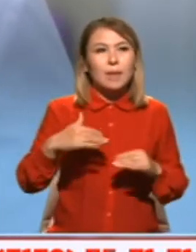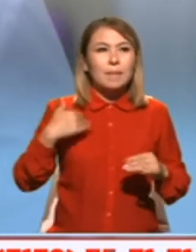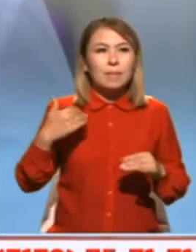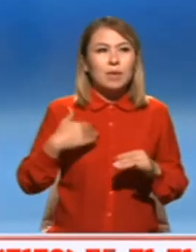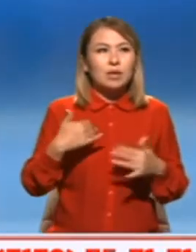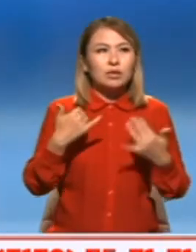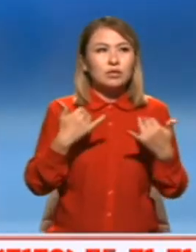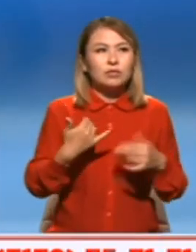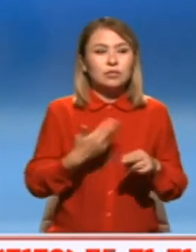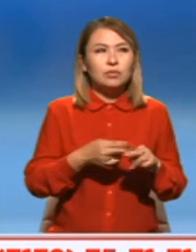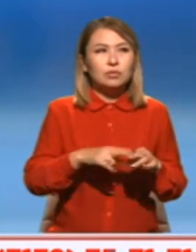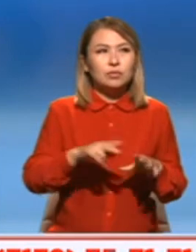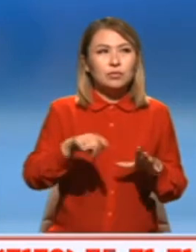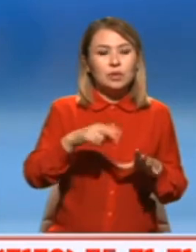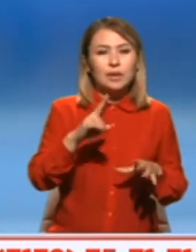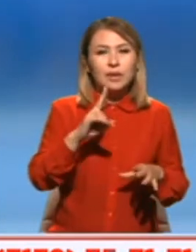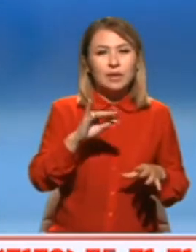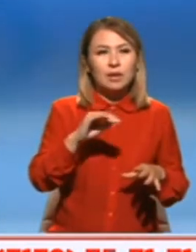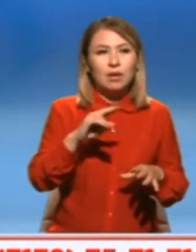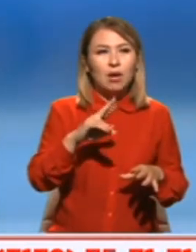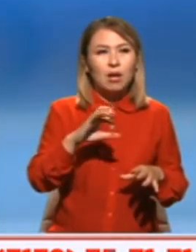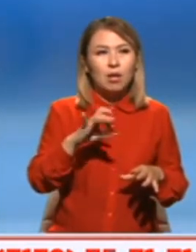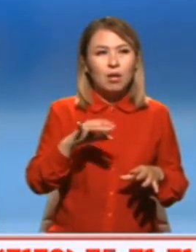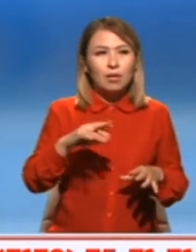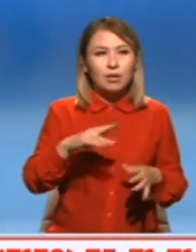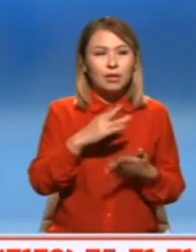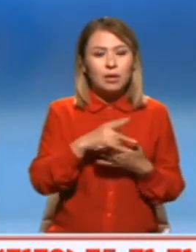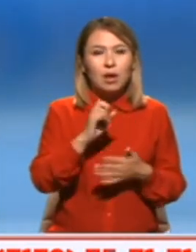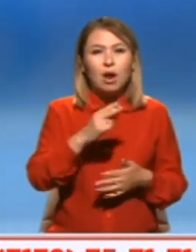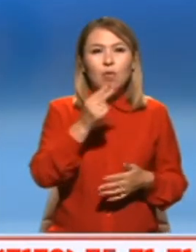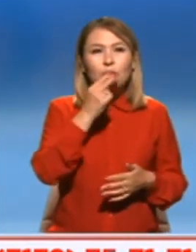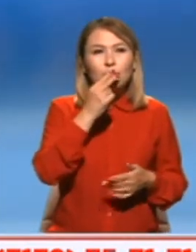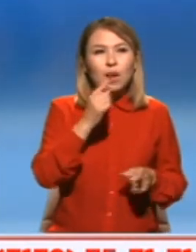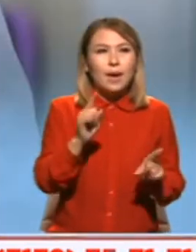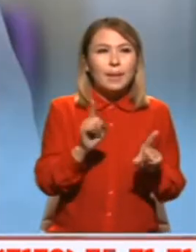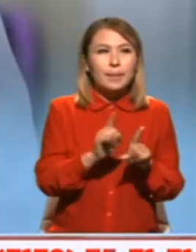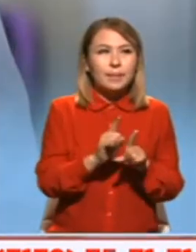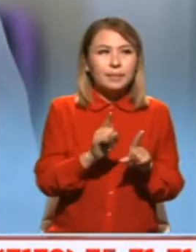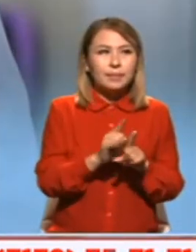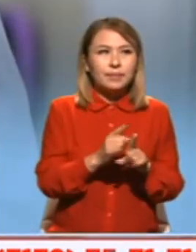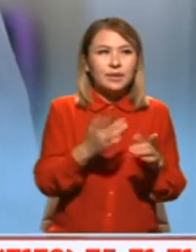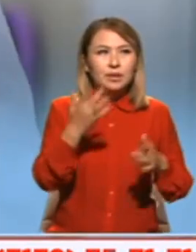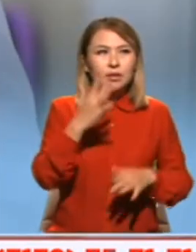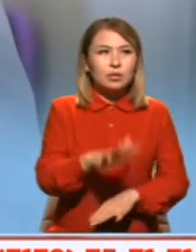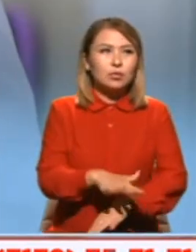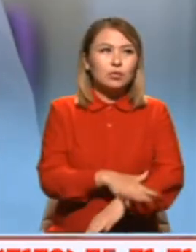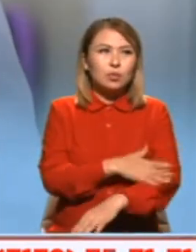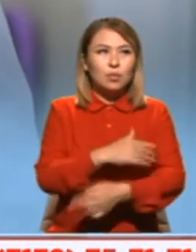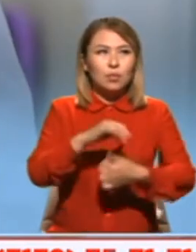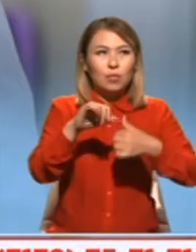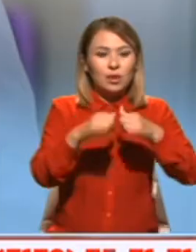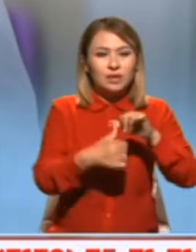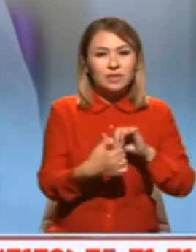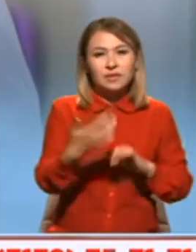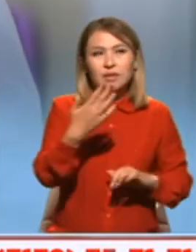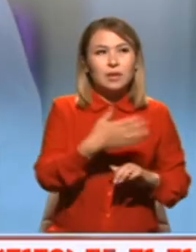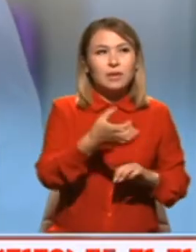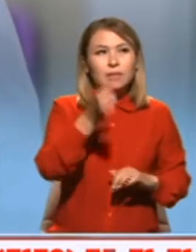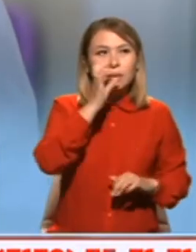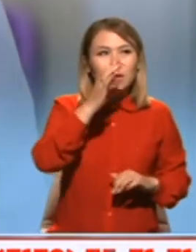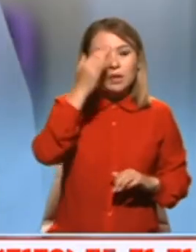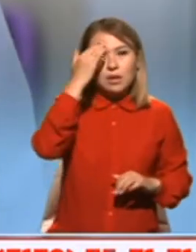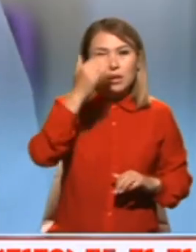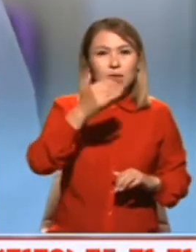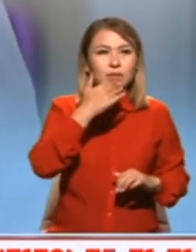қазір. Оның құрамында килокалория бар, яғни тамақ болып есептелінеді. Егер шайды көп уақыт, көп үнемі іше беретін болсақ, жаздың күні